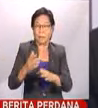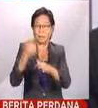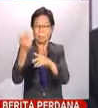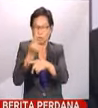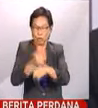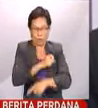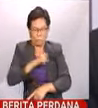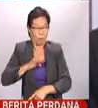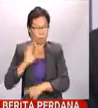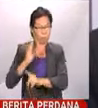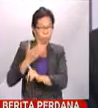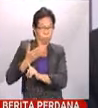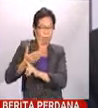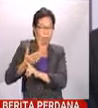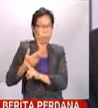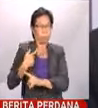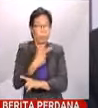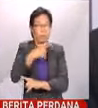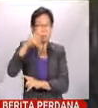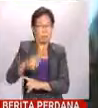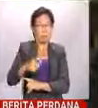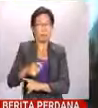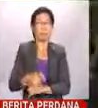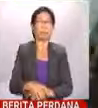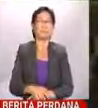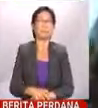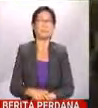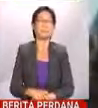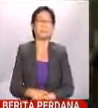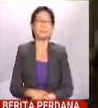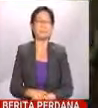Don't retrench them, because you need them when the rebound happens.